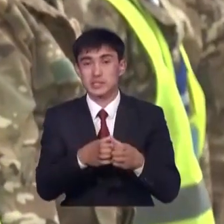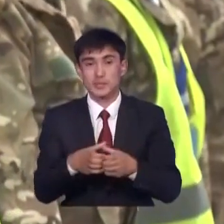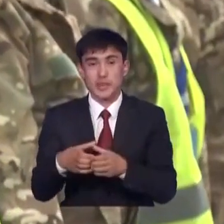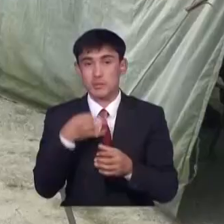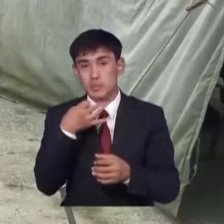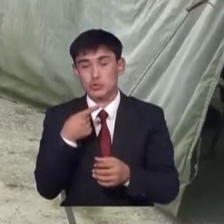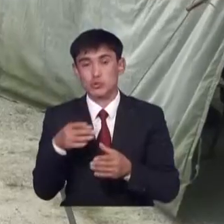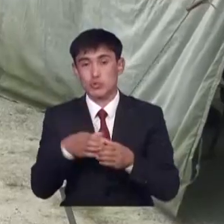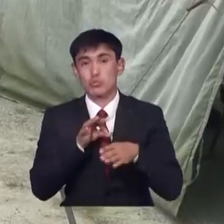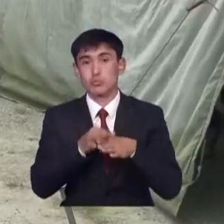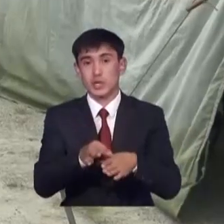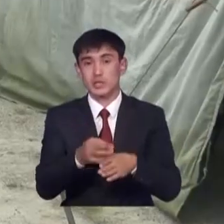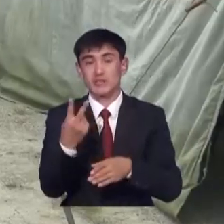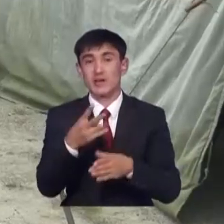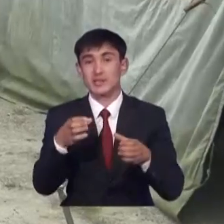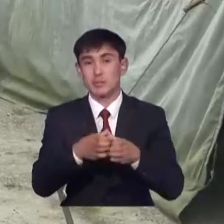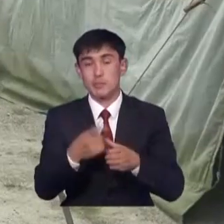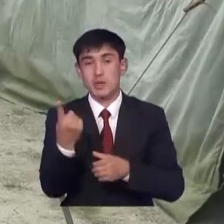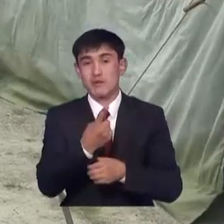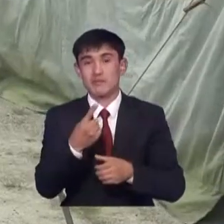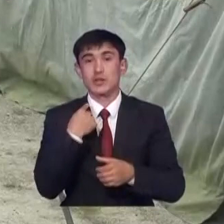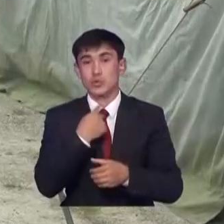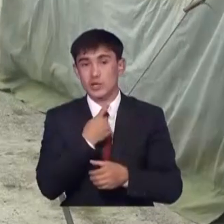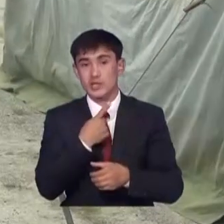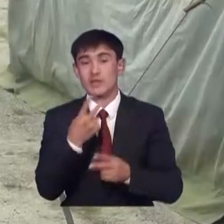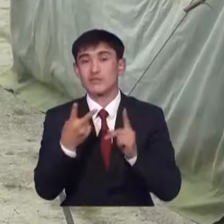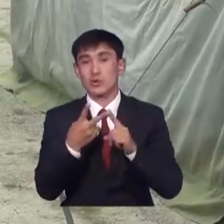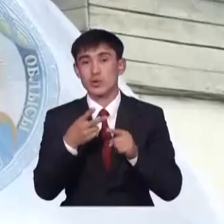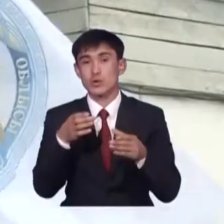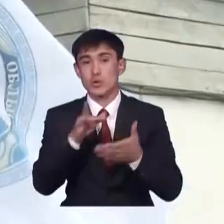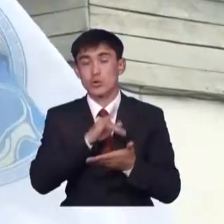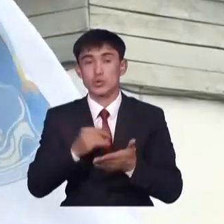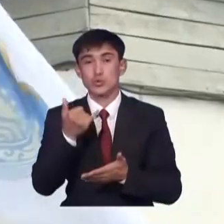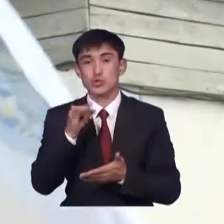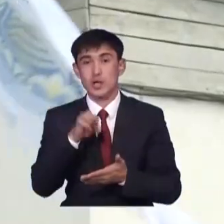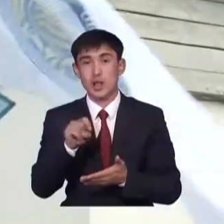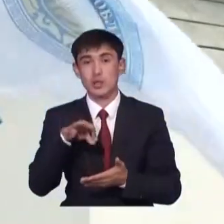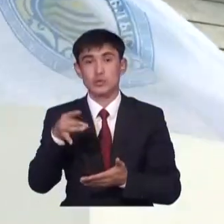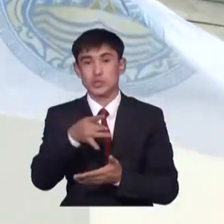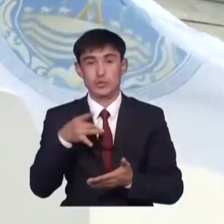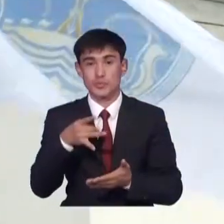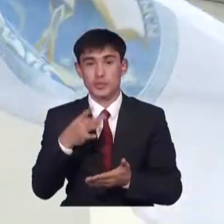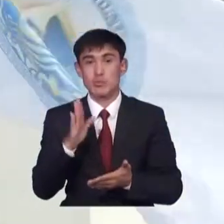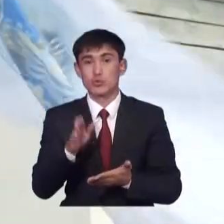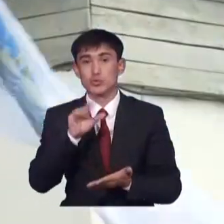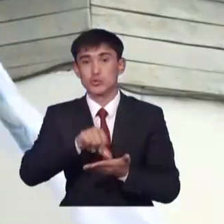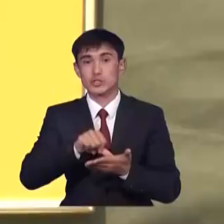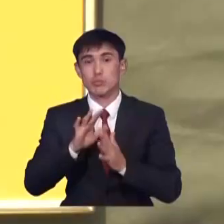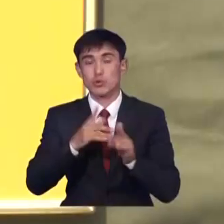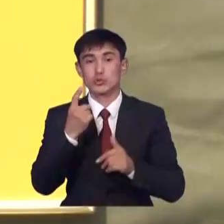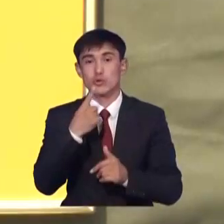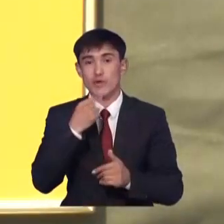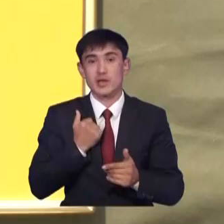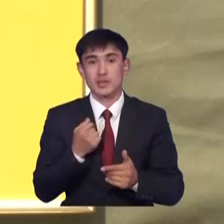отметить, что сборы будут проходить в 2 этапа. Первый – в Талдыкургане, и второй – это в городе Ушарал Алакульского района, где примут участие более